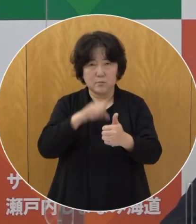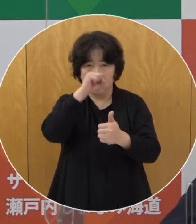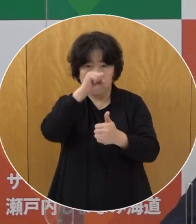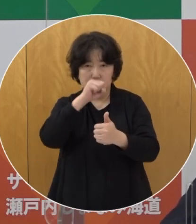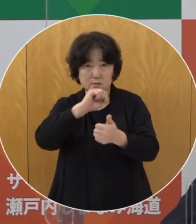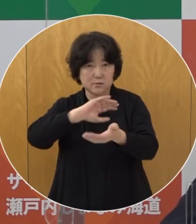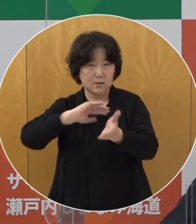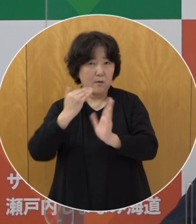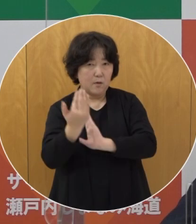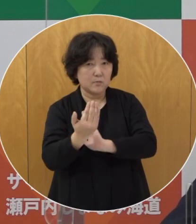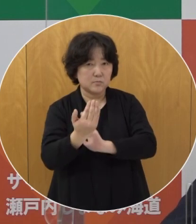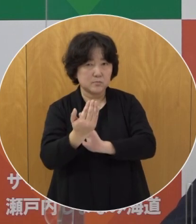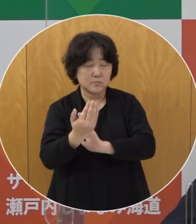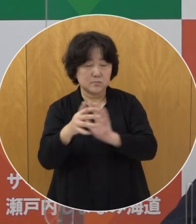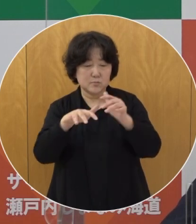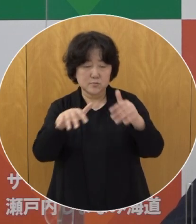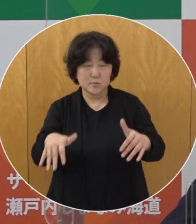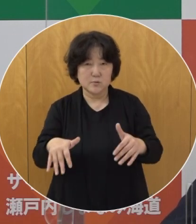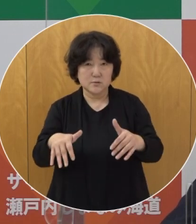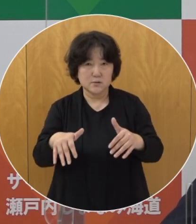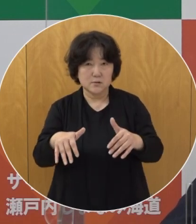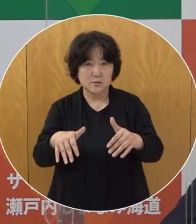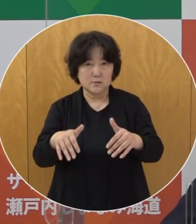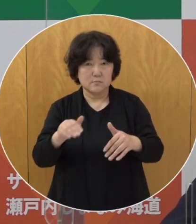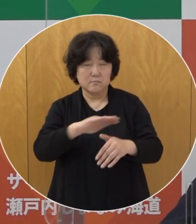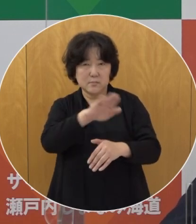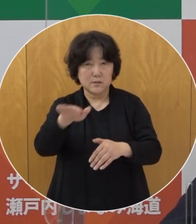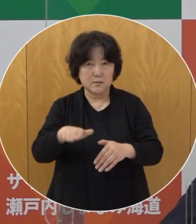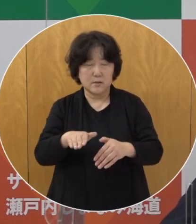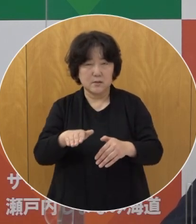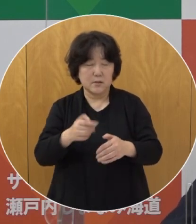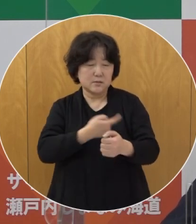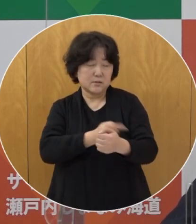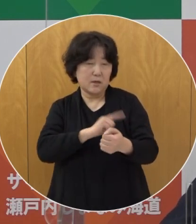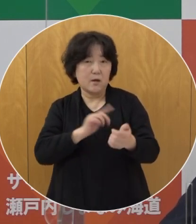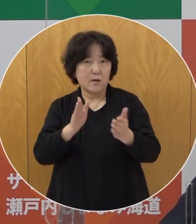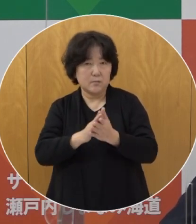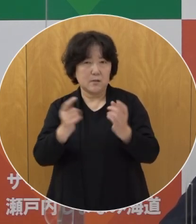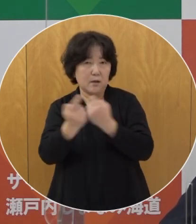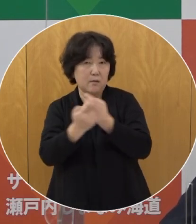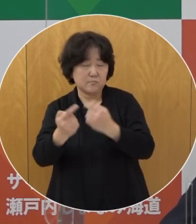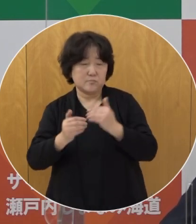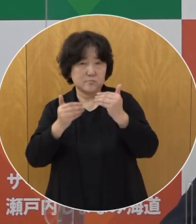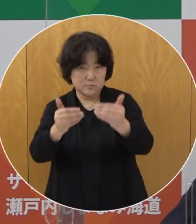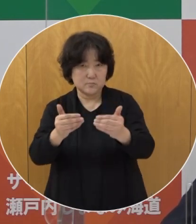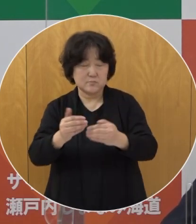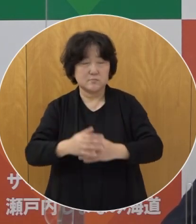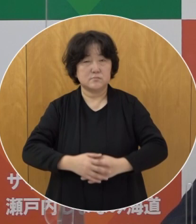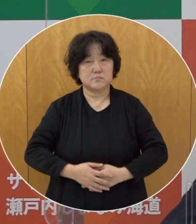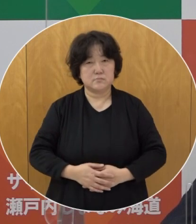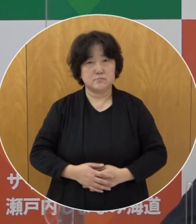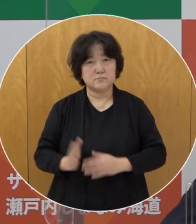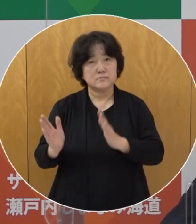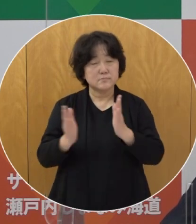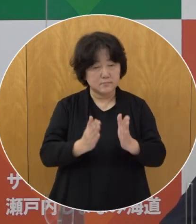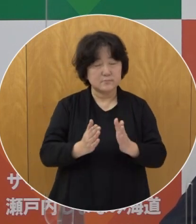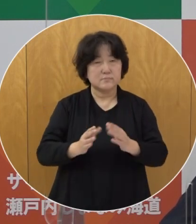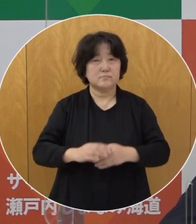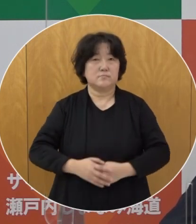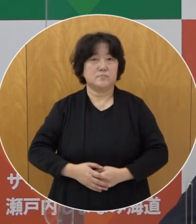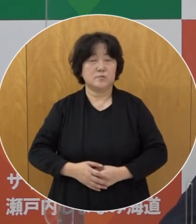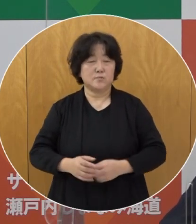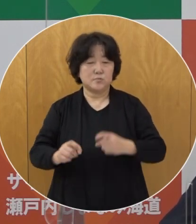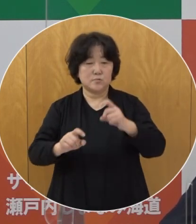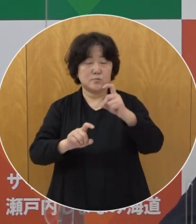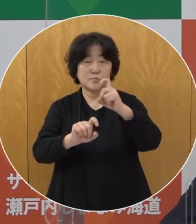け組織を挙げて取り組んでまいります。さて、先月から今